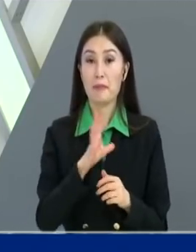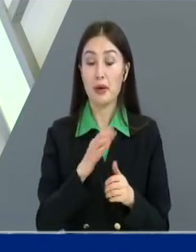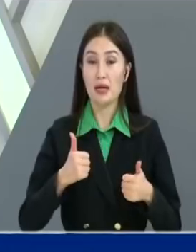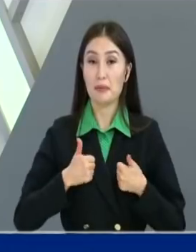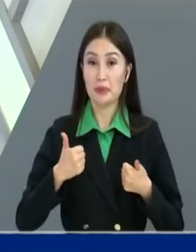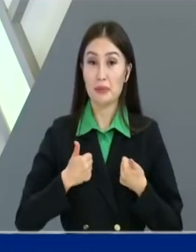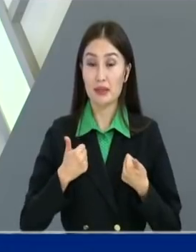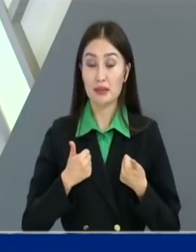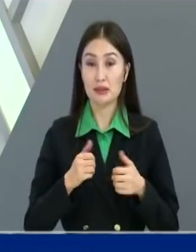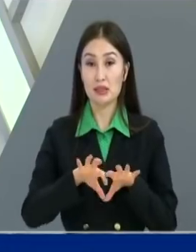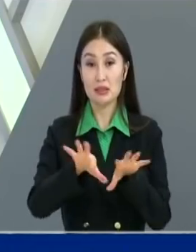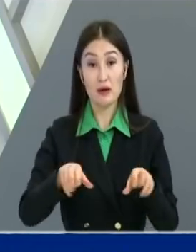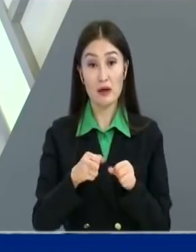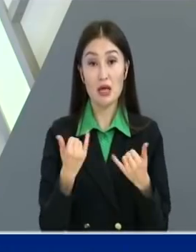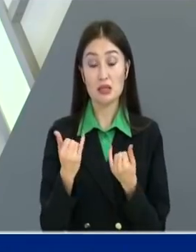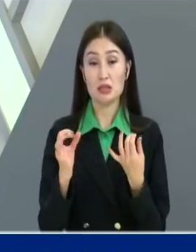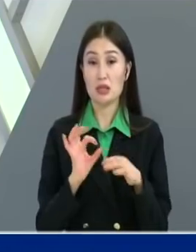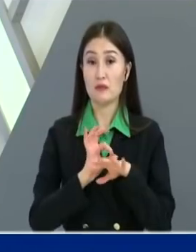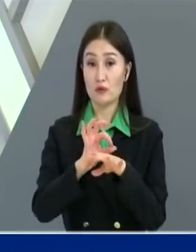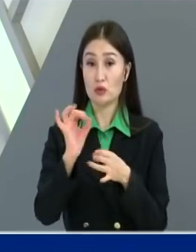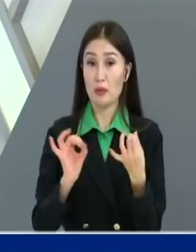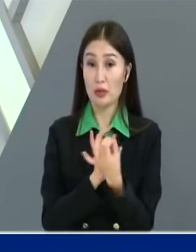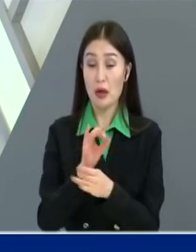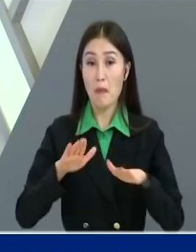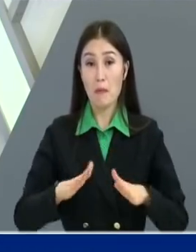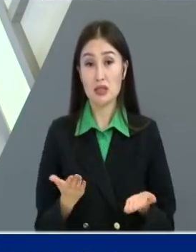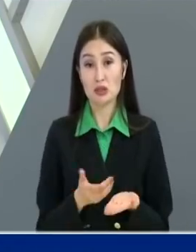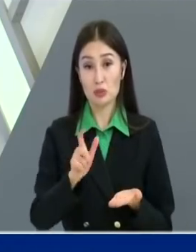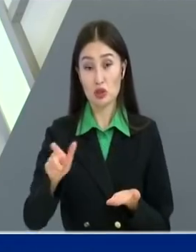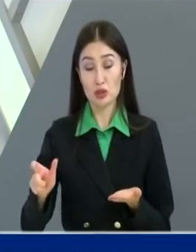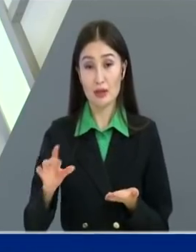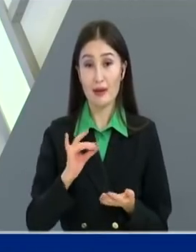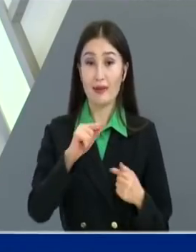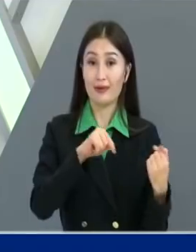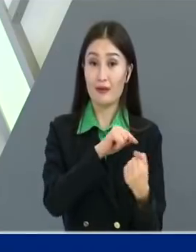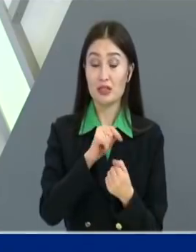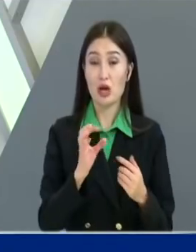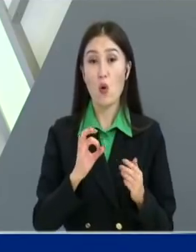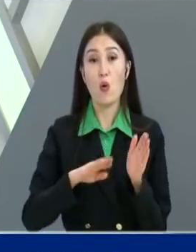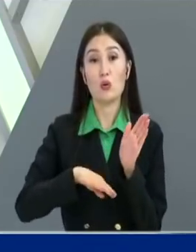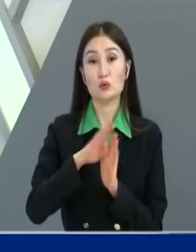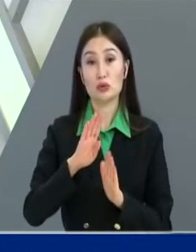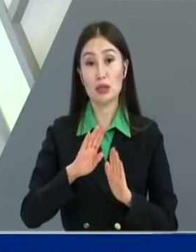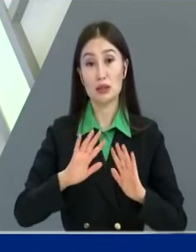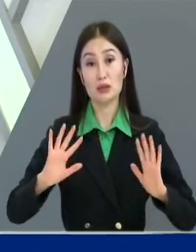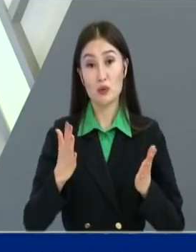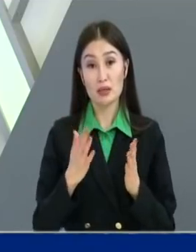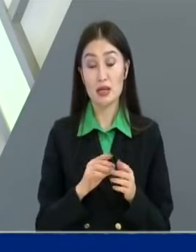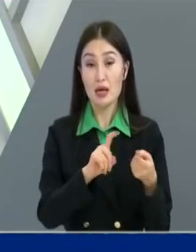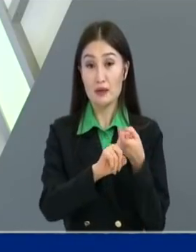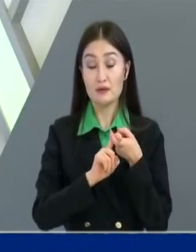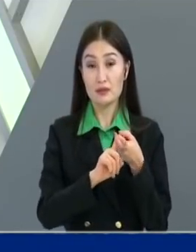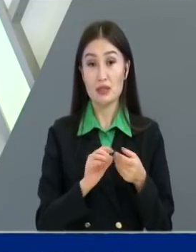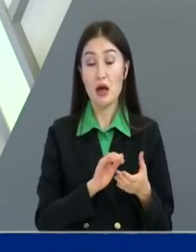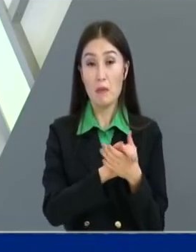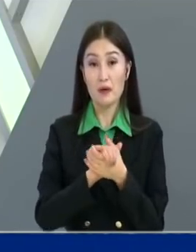попытки захвата. Сейчас ведутся переговоры между местными жителями и инвесторами о стабилизации ситуации. В связи со сложившейся ситуацией